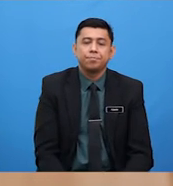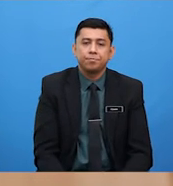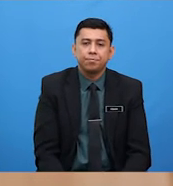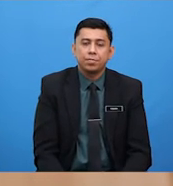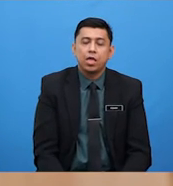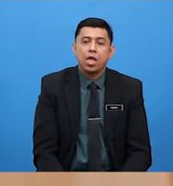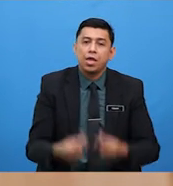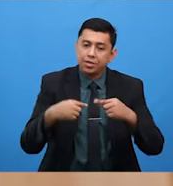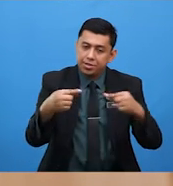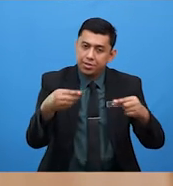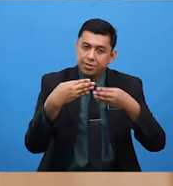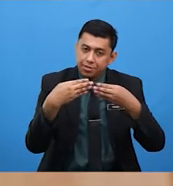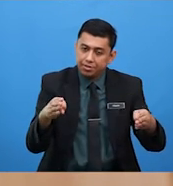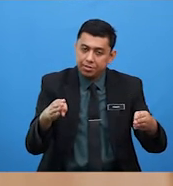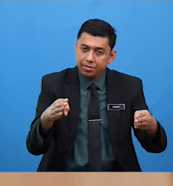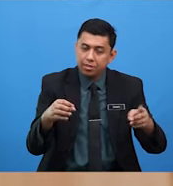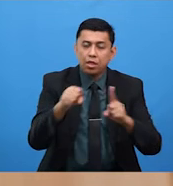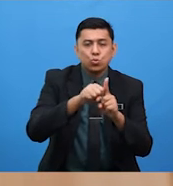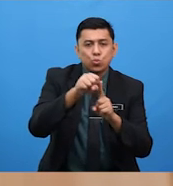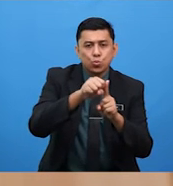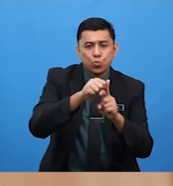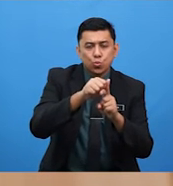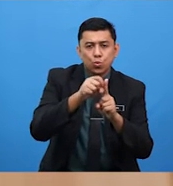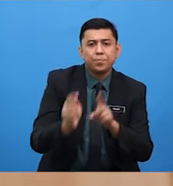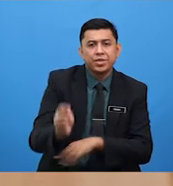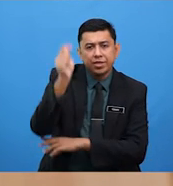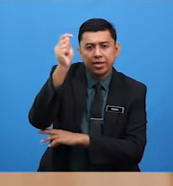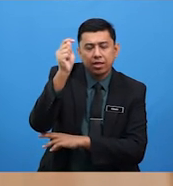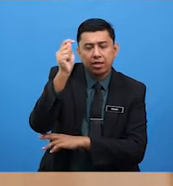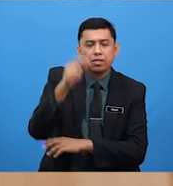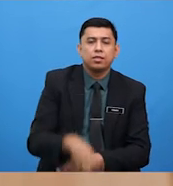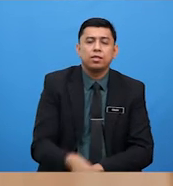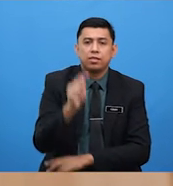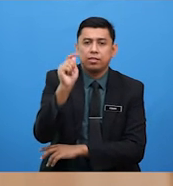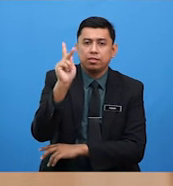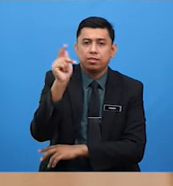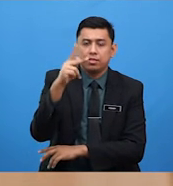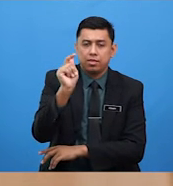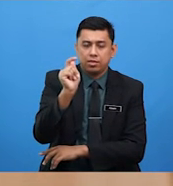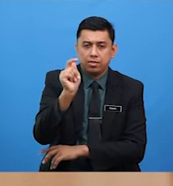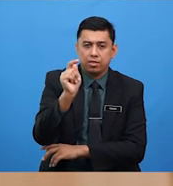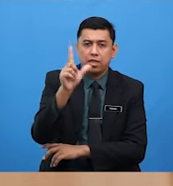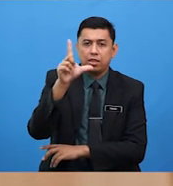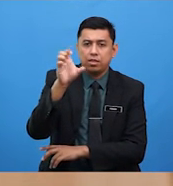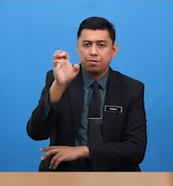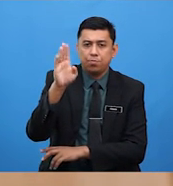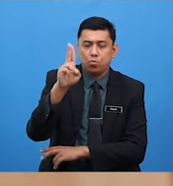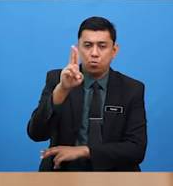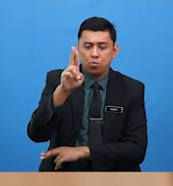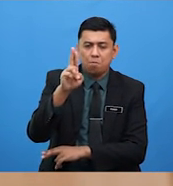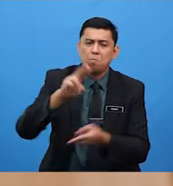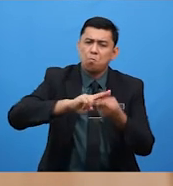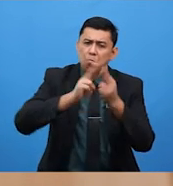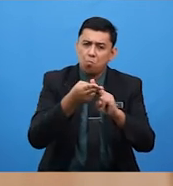Zarah-zarah bergerak bebas apabila suhu meningkat hingga ke takat lebur. Pepejal berubah menjadi cecair.